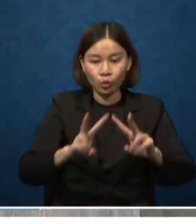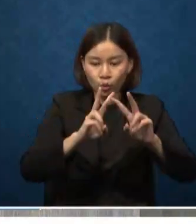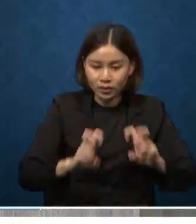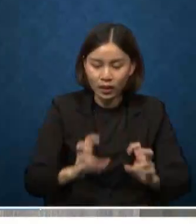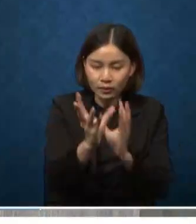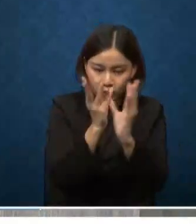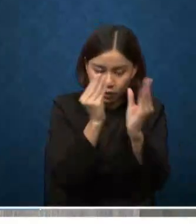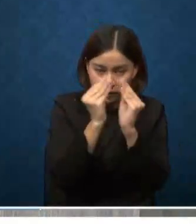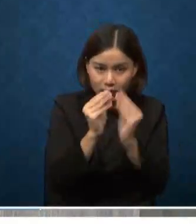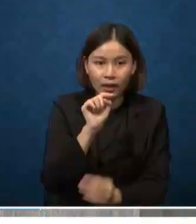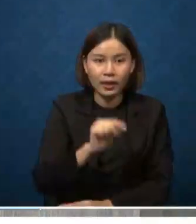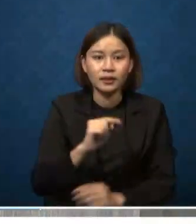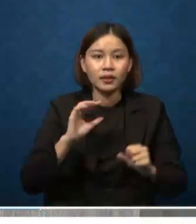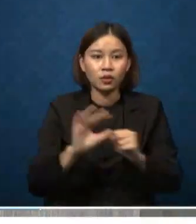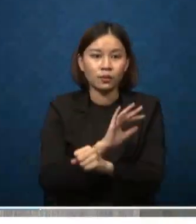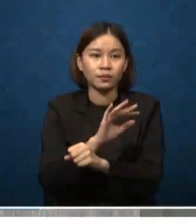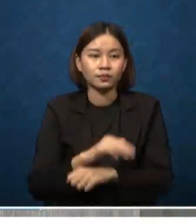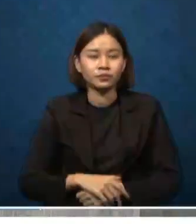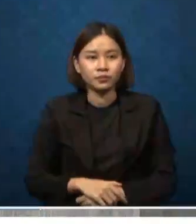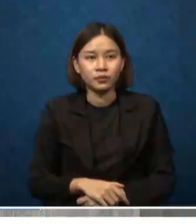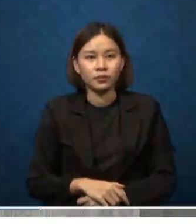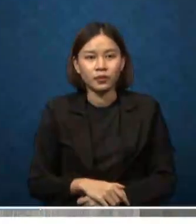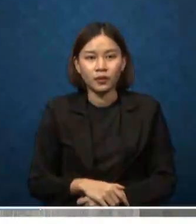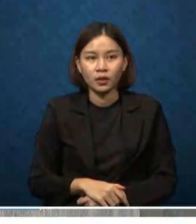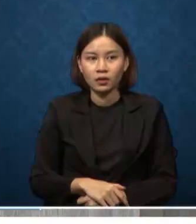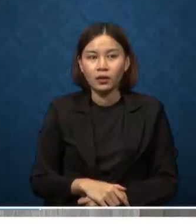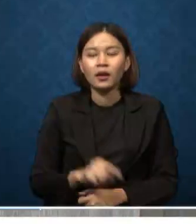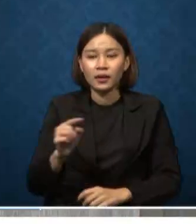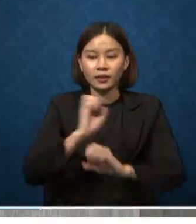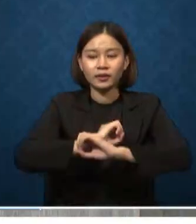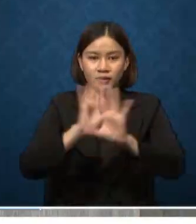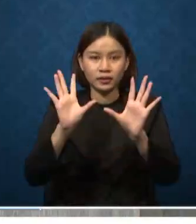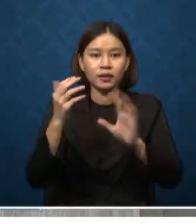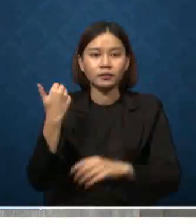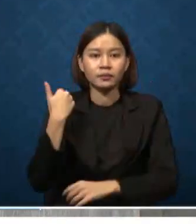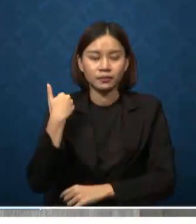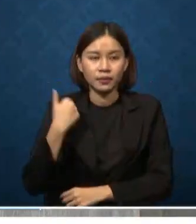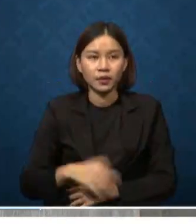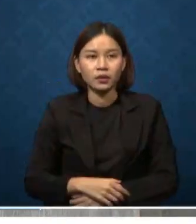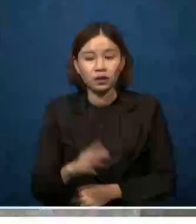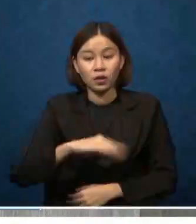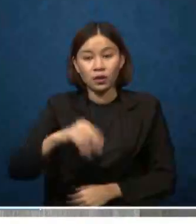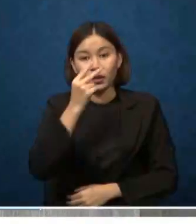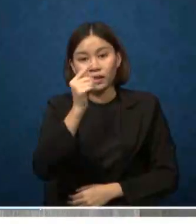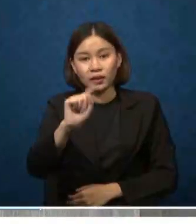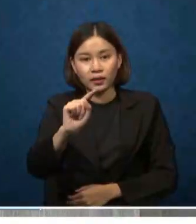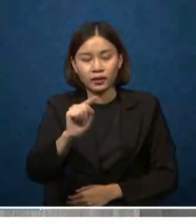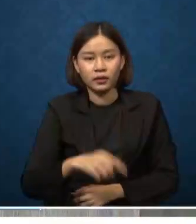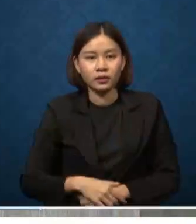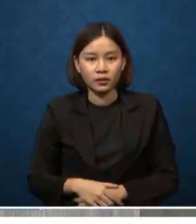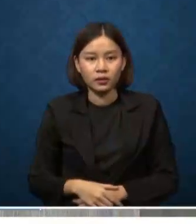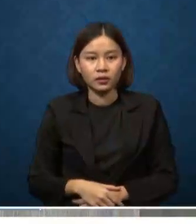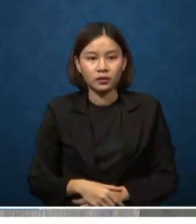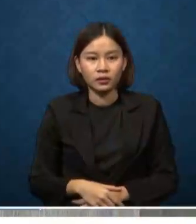การศึกษาเนี่ยที่สมบูรณ์น่าจะเป็นคำตอบที่ชัดเจนอย่างไรเขาก็เห็นนะครับว่าเรา